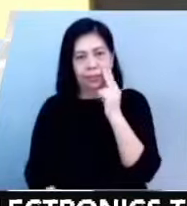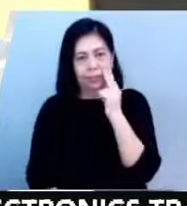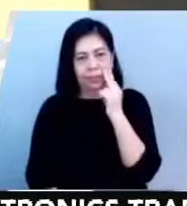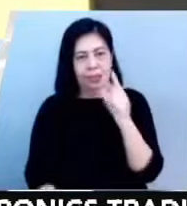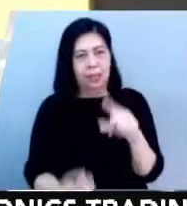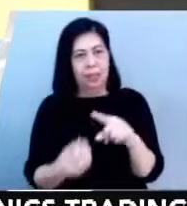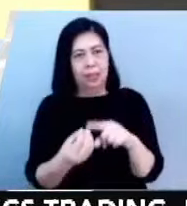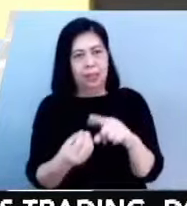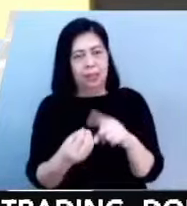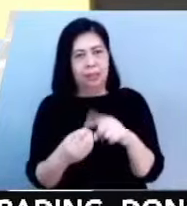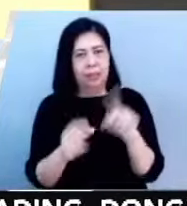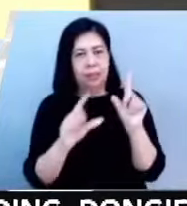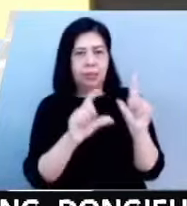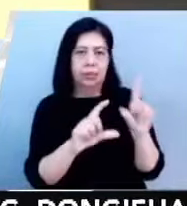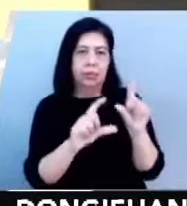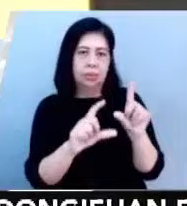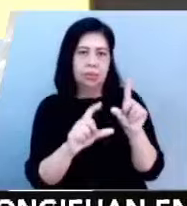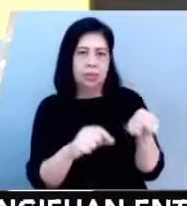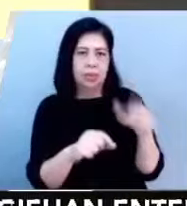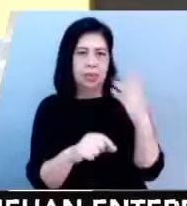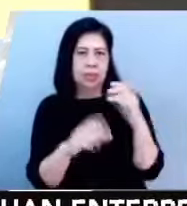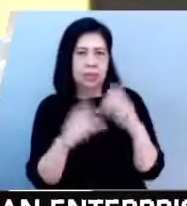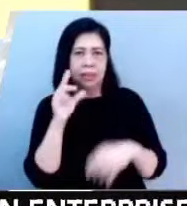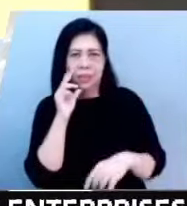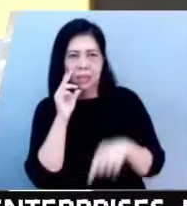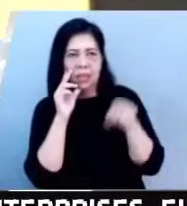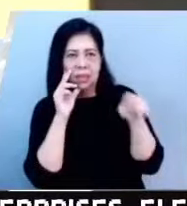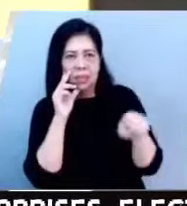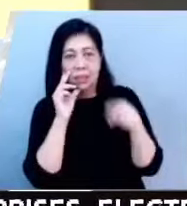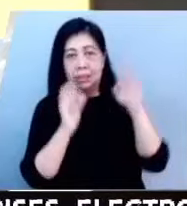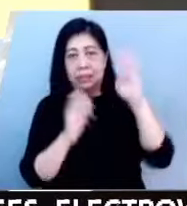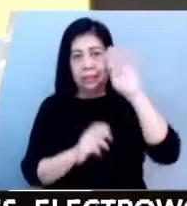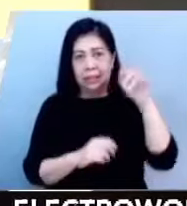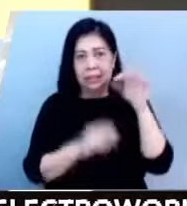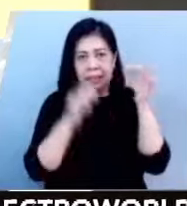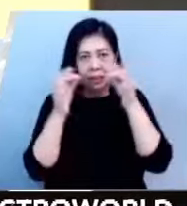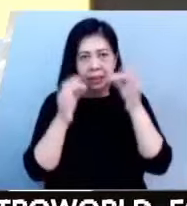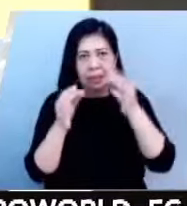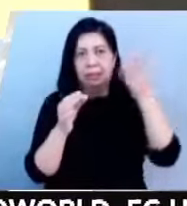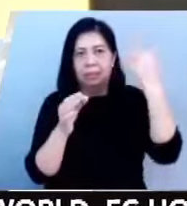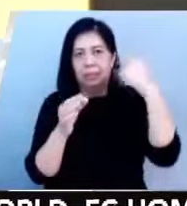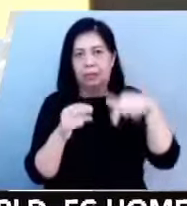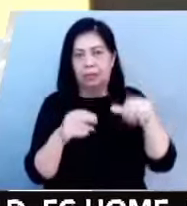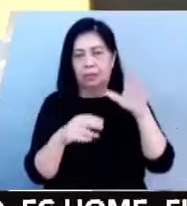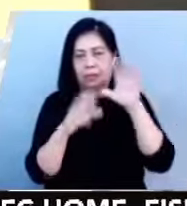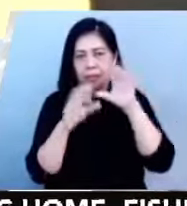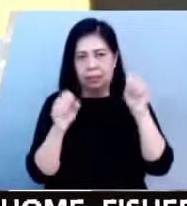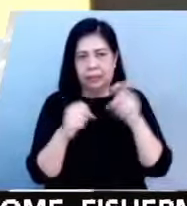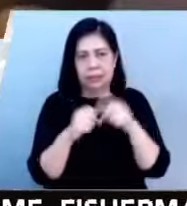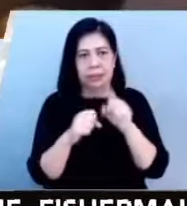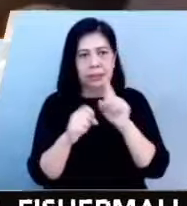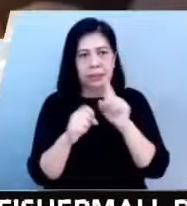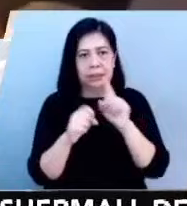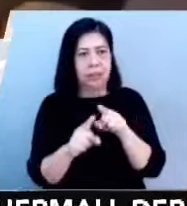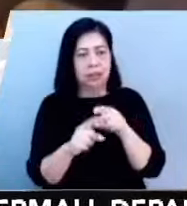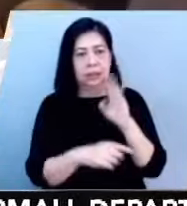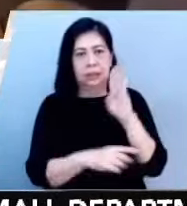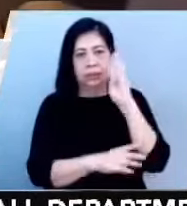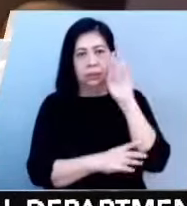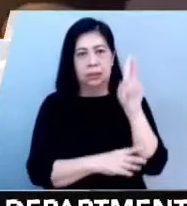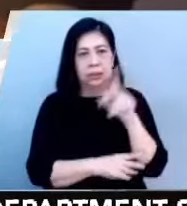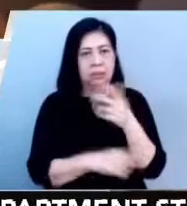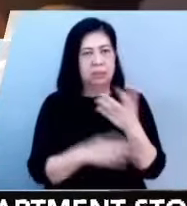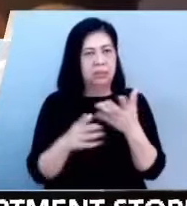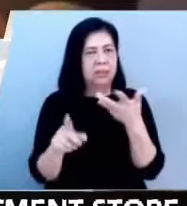mga alegasyon ng dating Pangulo na gumagamit umano ng ilegal na droga ang Pangulo. Sumagot si Pangulong Marcos na posibleng epekto